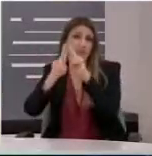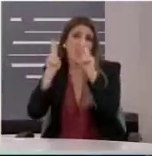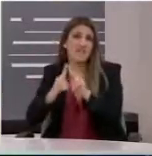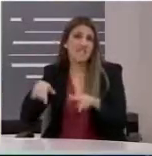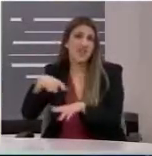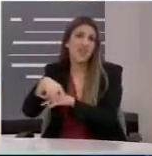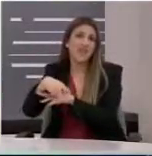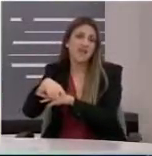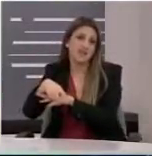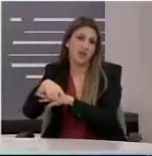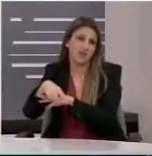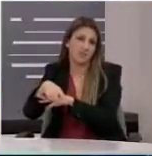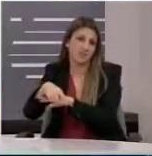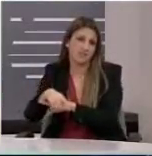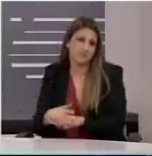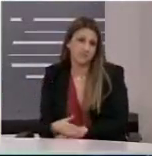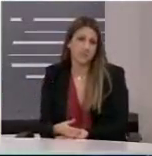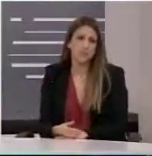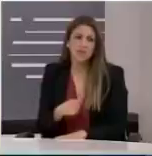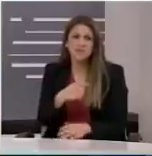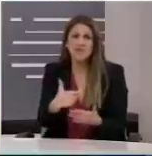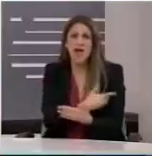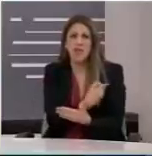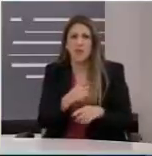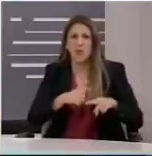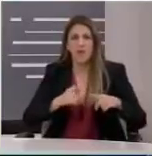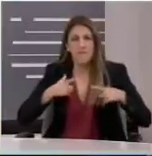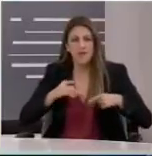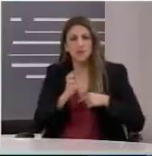ο πρόεδρος Τούσκ για λογαριασμό των 27